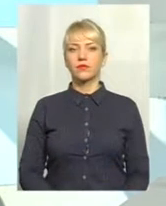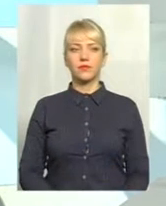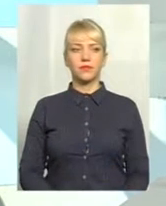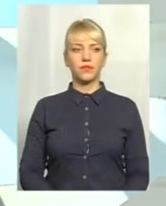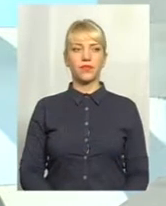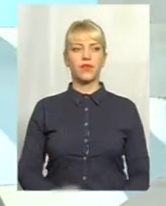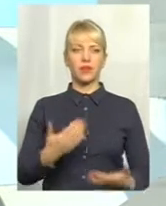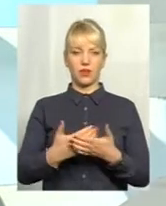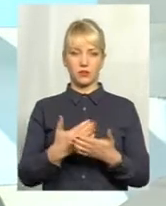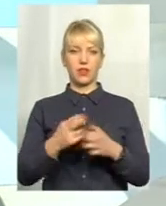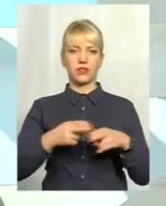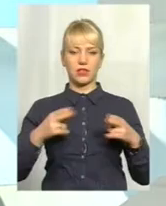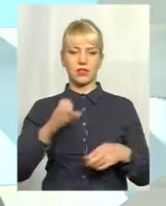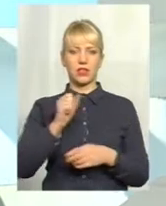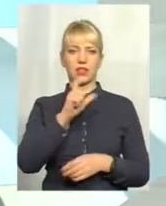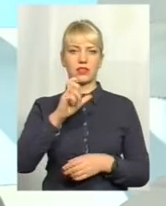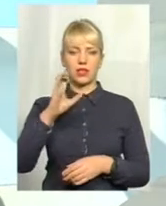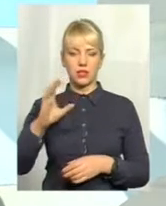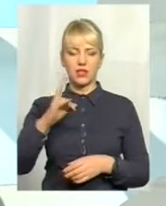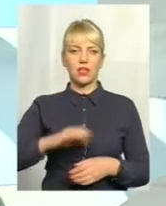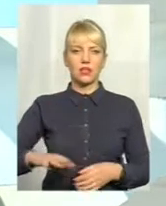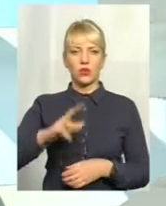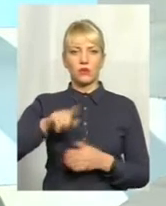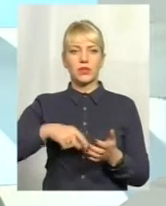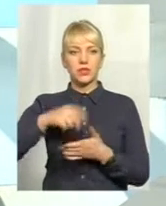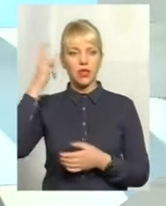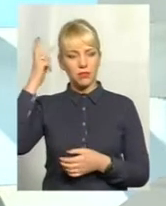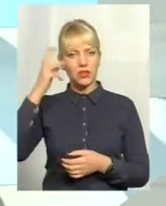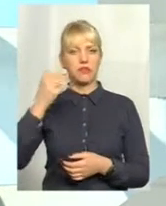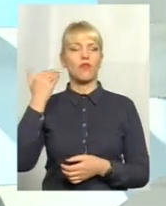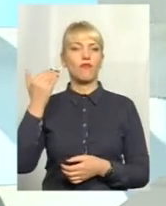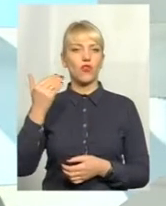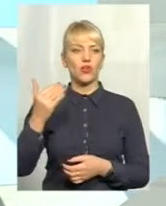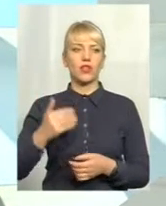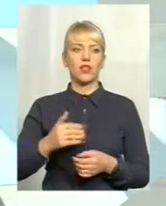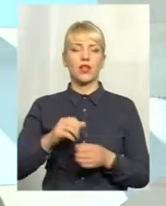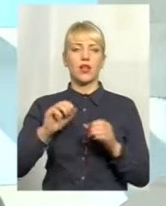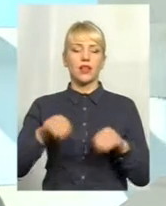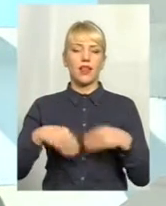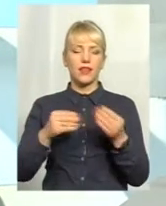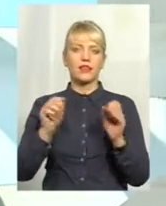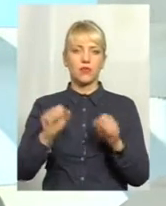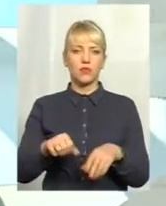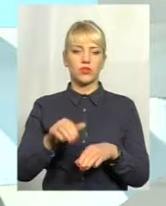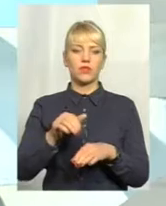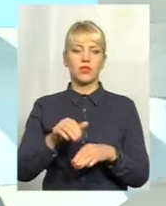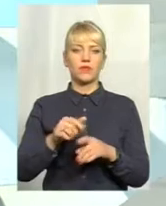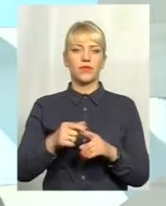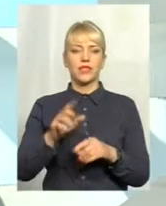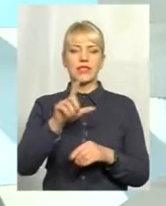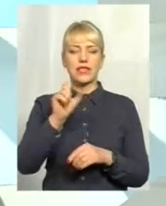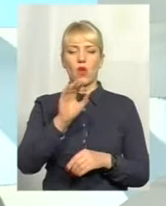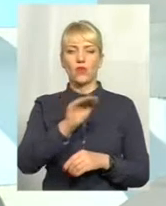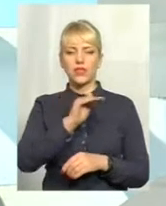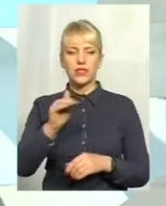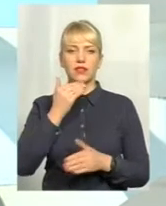станції АЗС, в тому числі на території міста Хмельницького, вони надати можуть з офіційним зверненням, тому числі